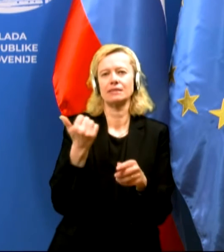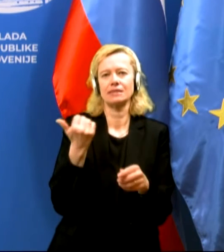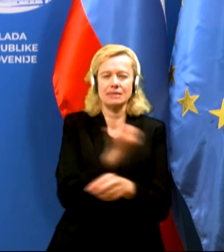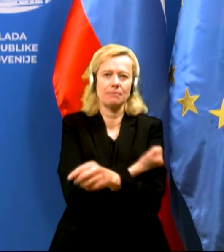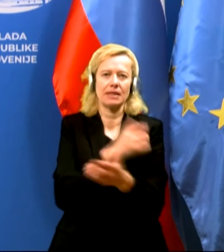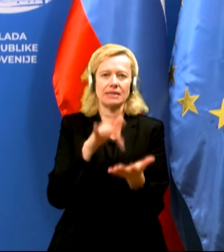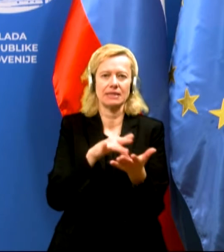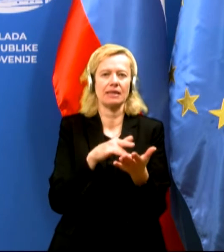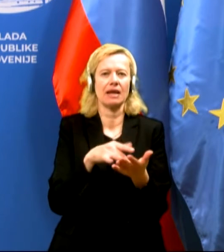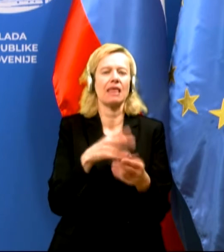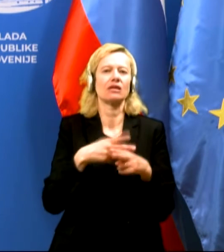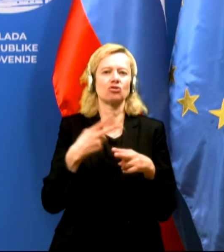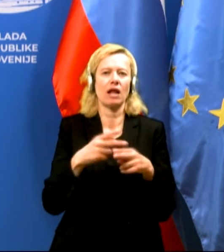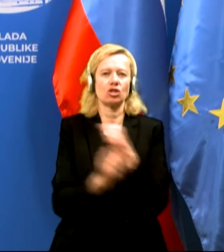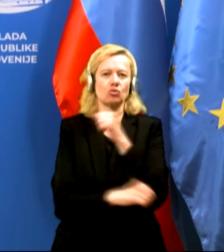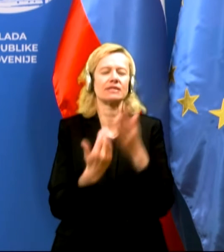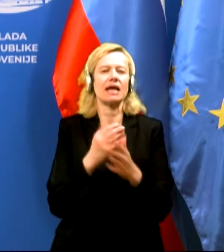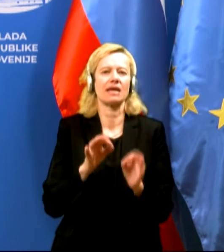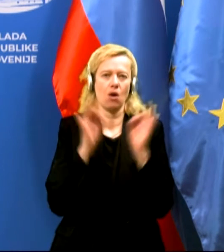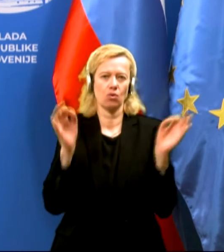Nacionalnem inštitutu za javno zdravje.